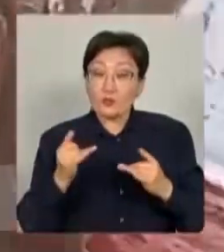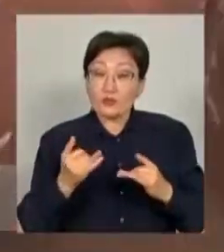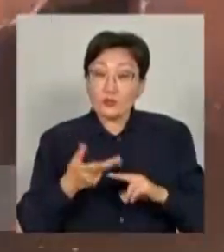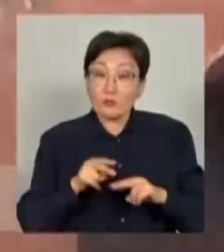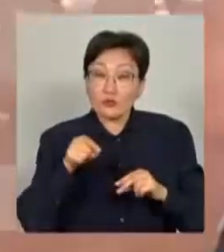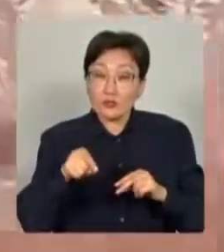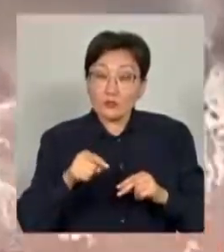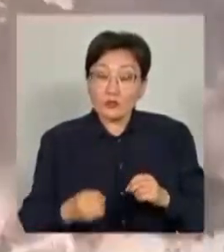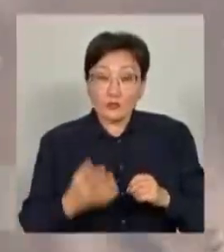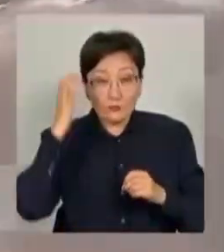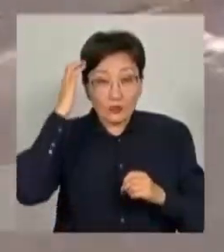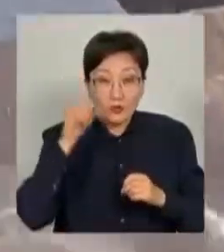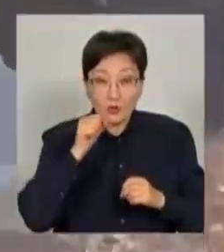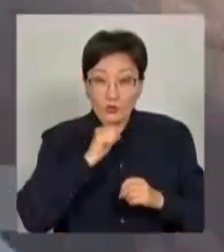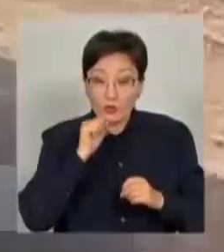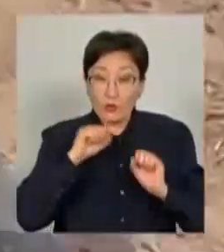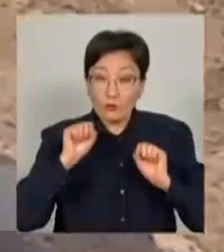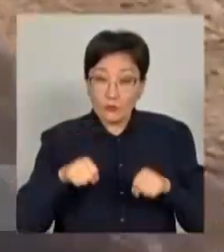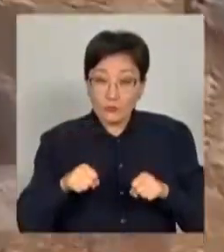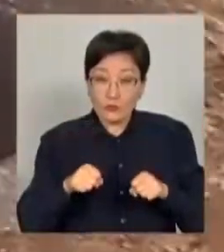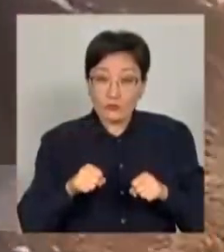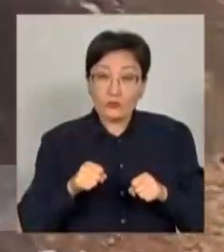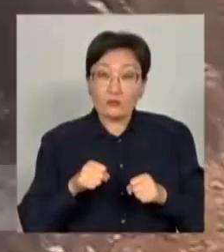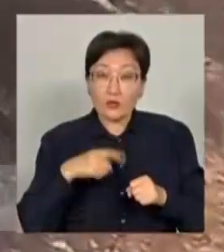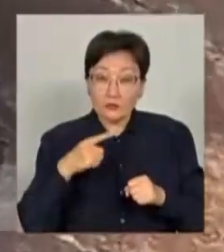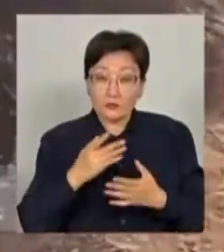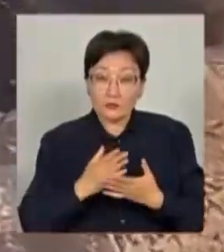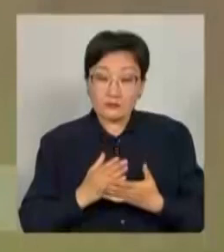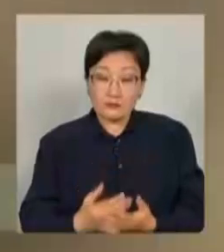ол жерден мұнай ұрланып жатырма деген ойды айтыпты.